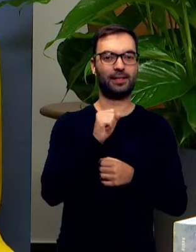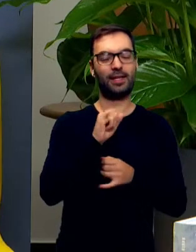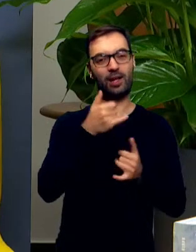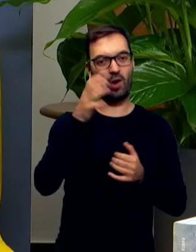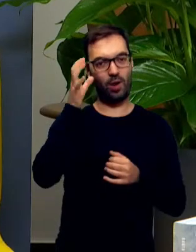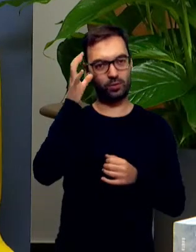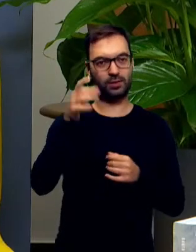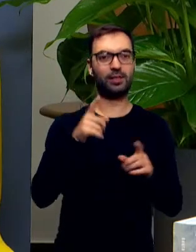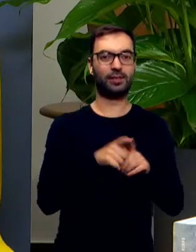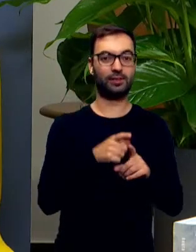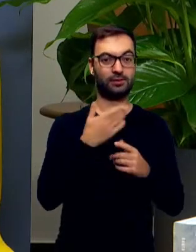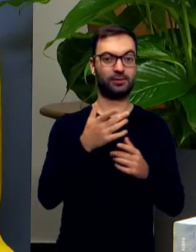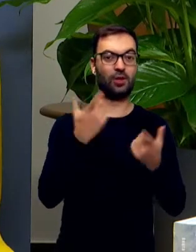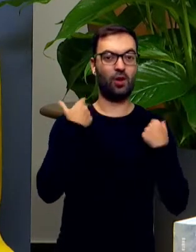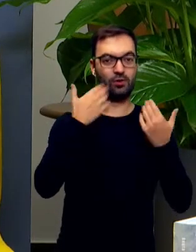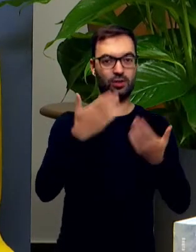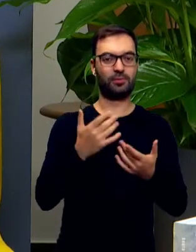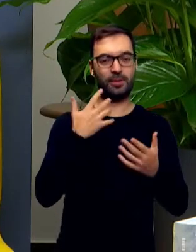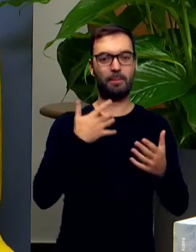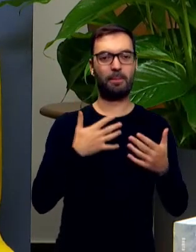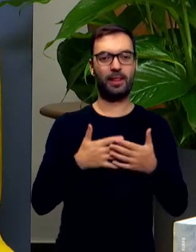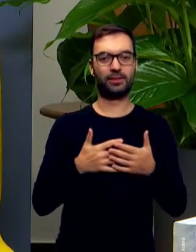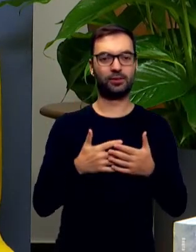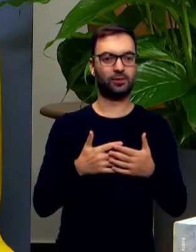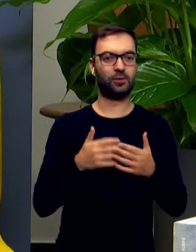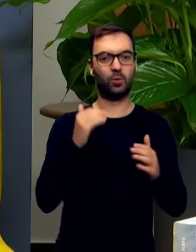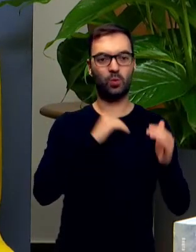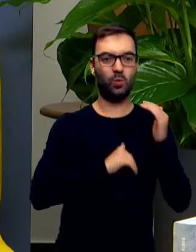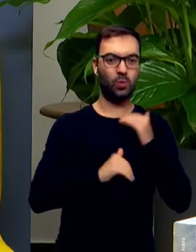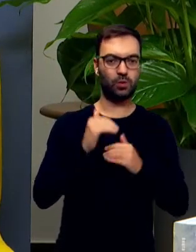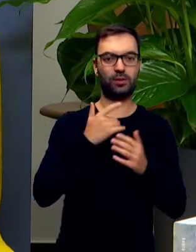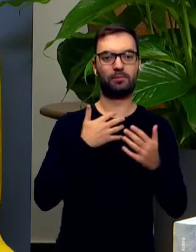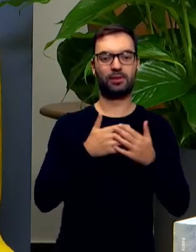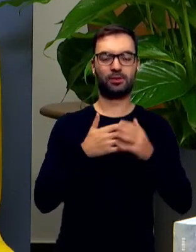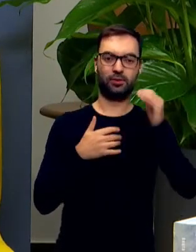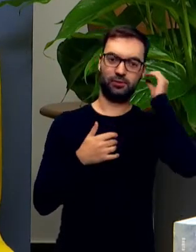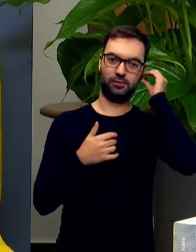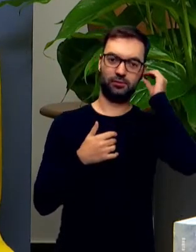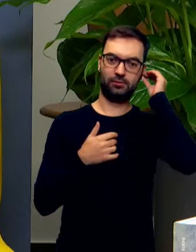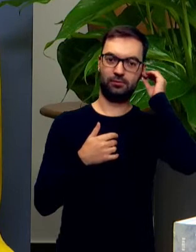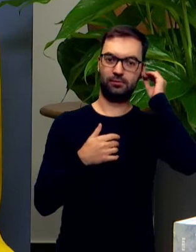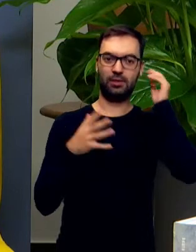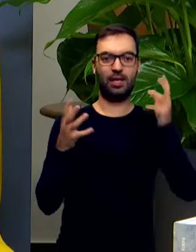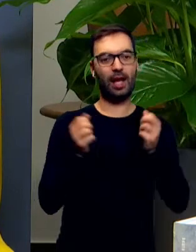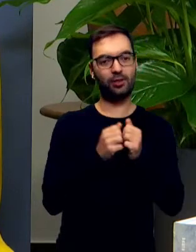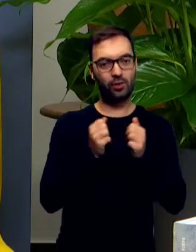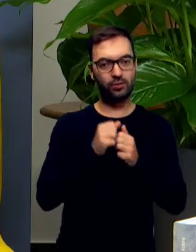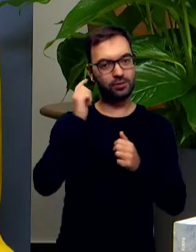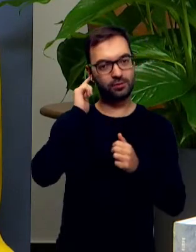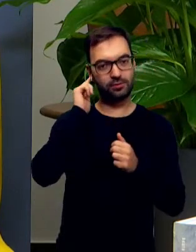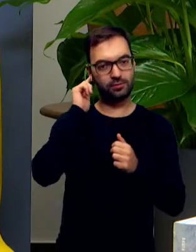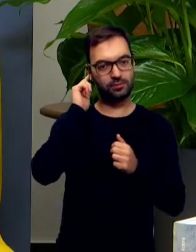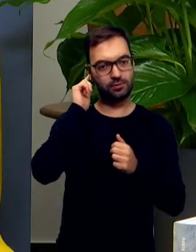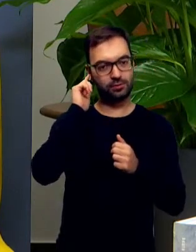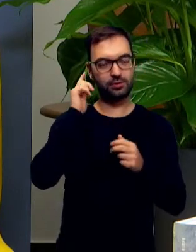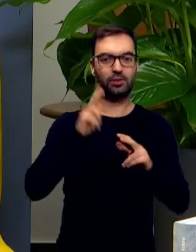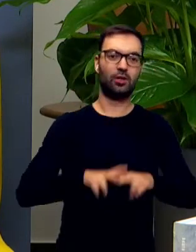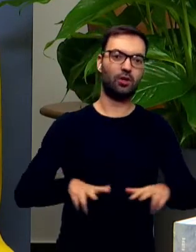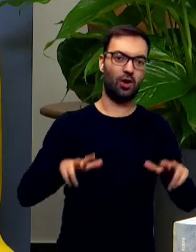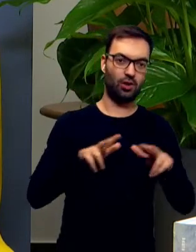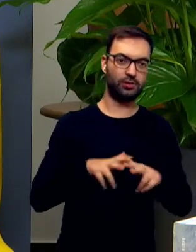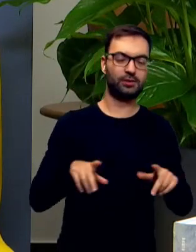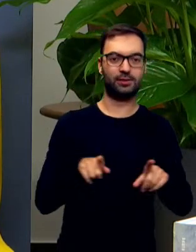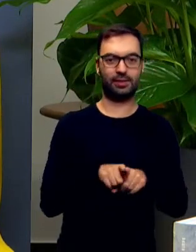strony autorki, ale także osoby, która jest bardzo blisko gór i bardzo blisko, wydaje mi się, i ratowników, i ich